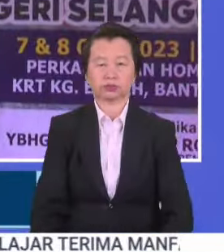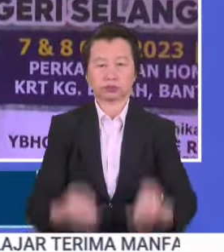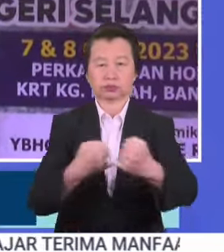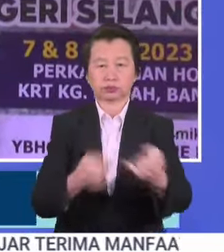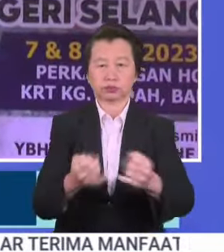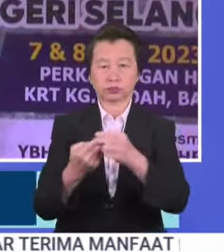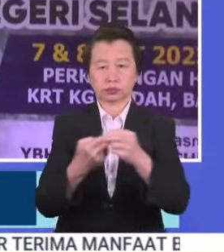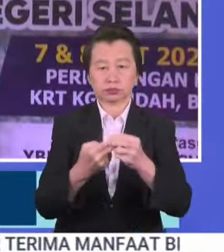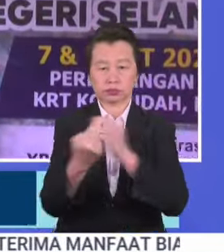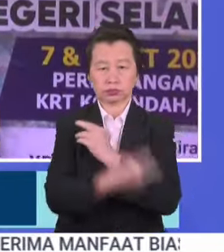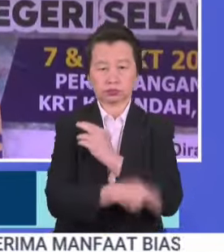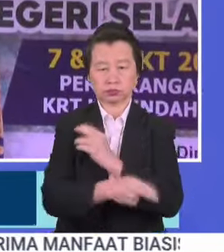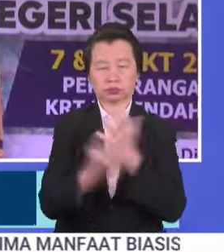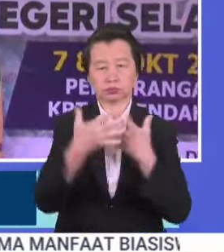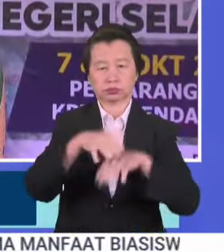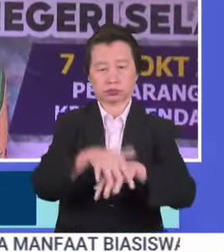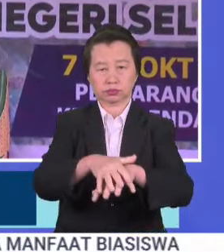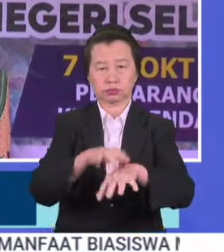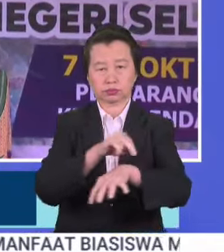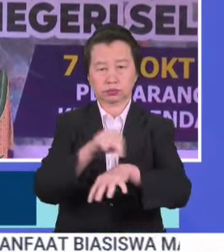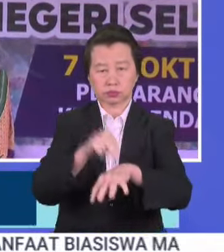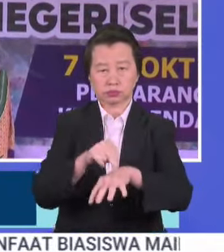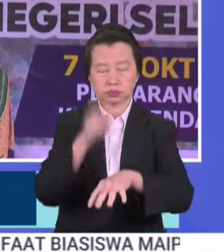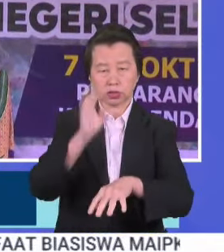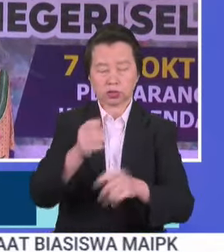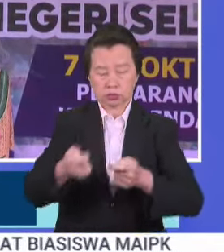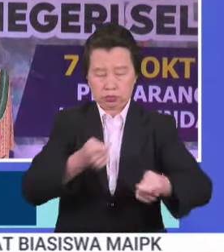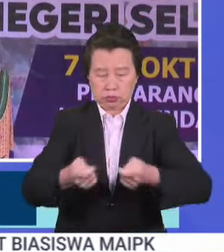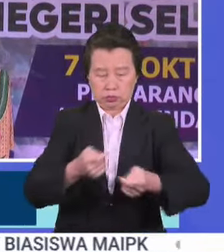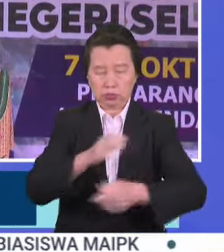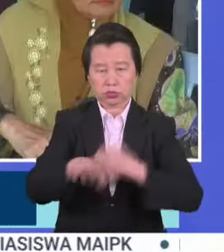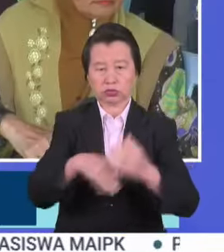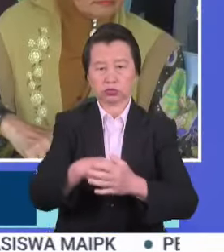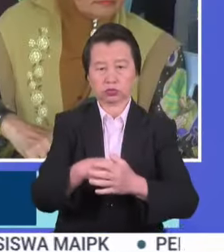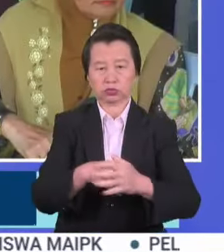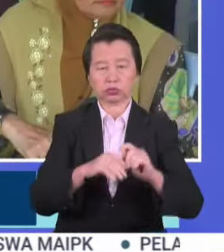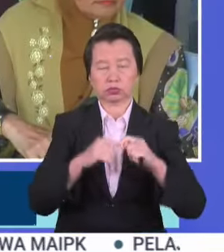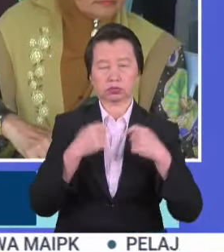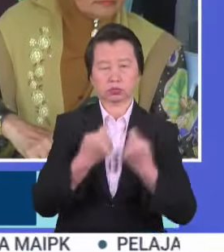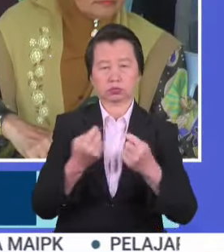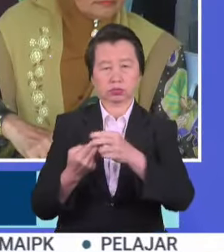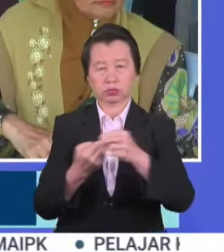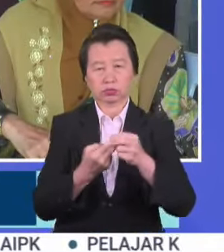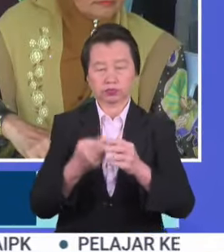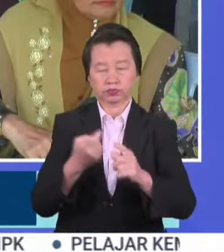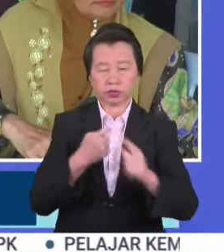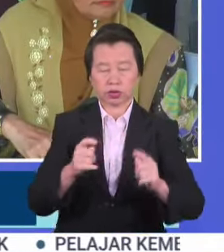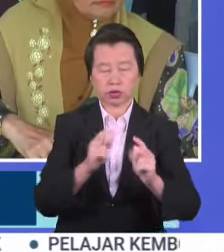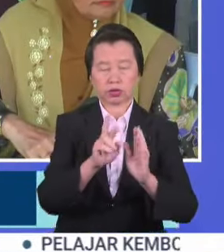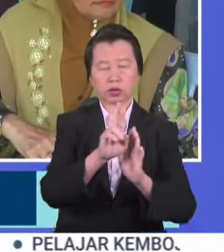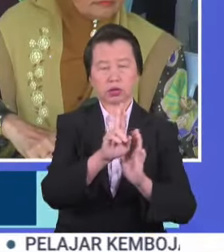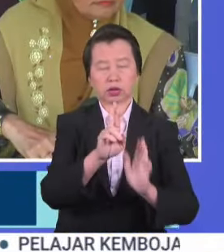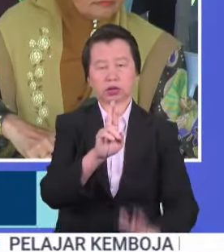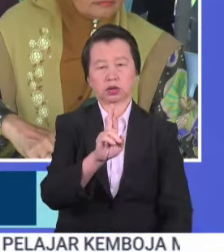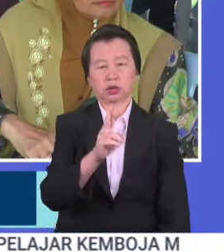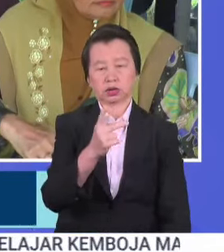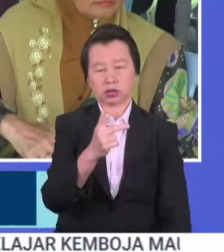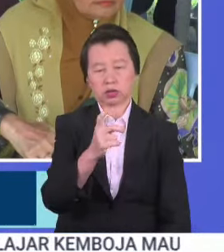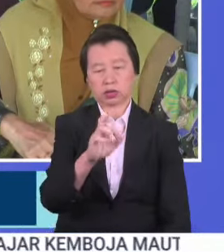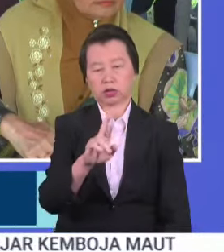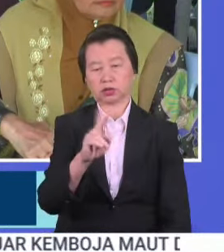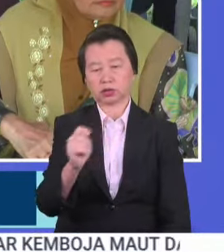Jabatan Perpaduan Negara dan Integrasi Nasional akan mengelolakan semua jentera perpaduan dari kawasan rukun tetangga